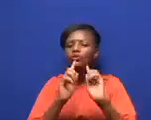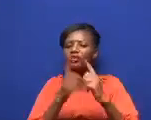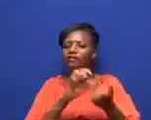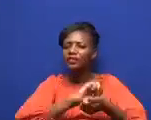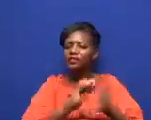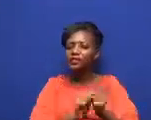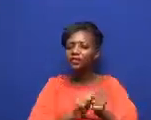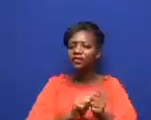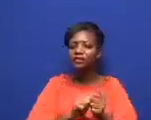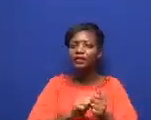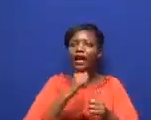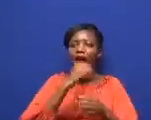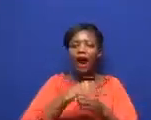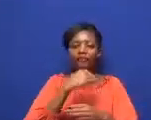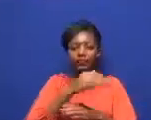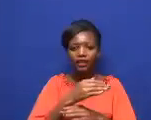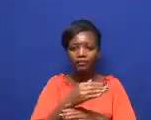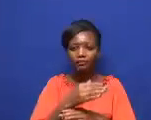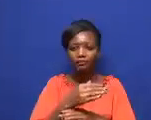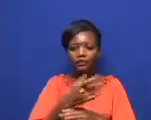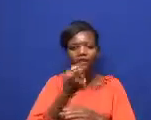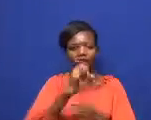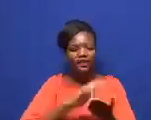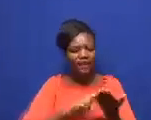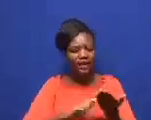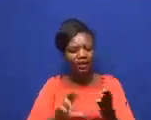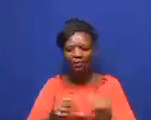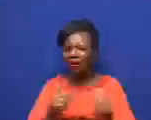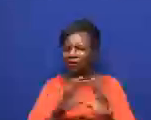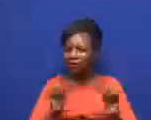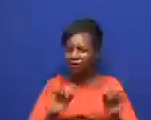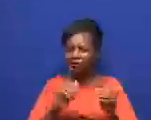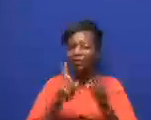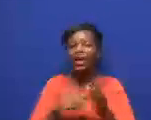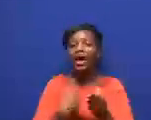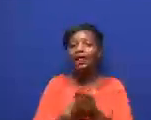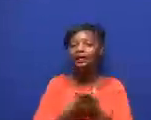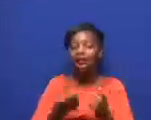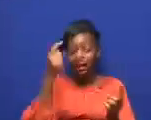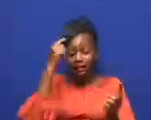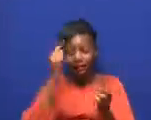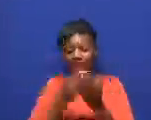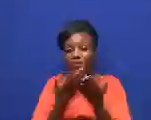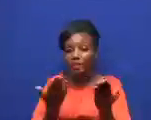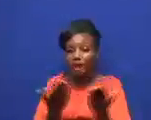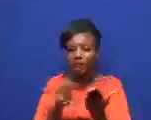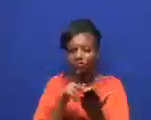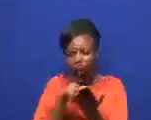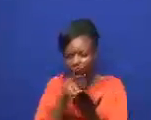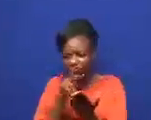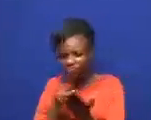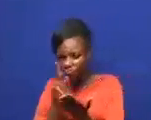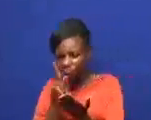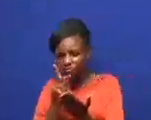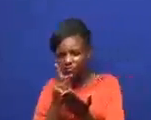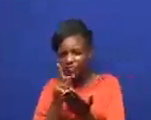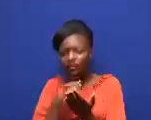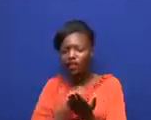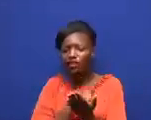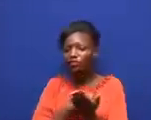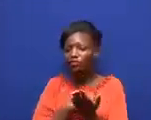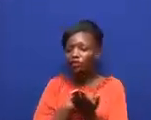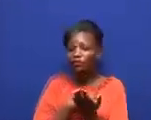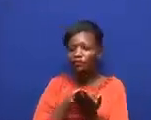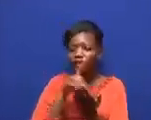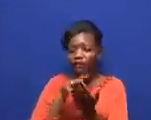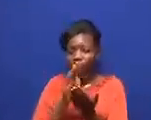stakabadhi zilizohitajika kukosa saini mwafaka. Mrengo huu sasa ukimshutumu Wetangula kutoa vitisho kwa baadhi